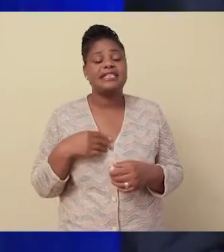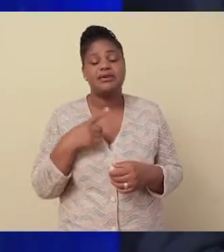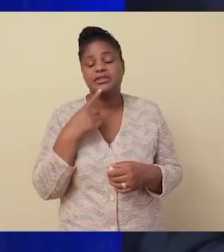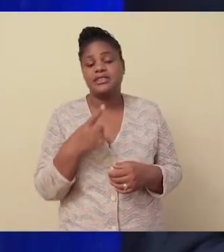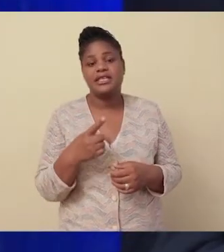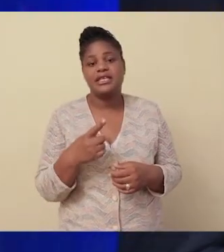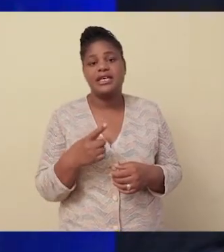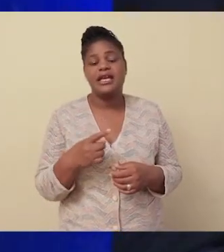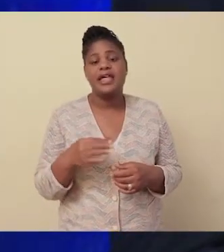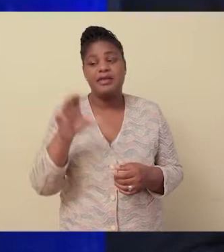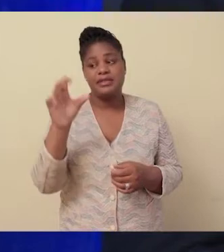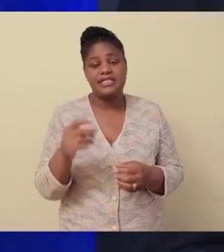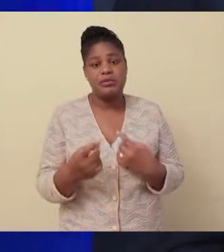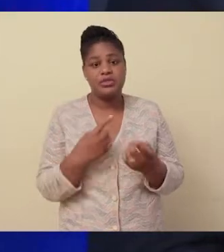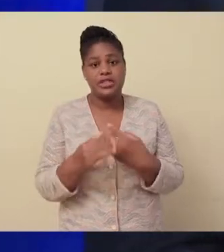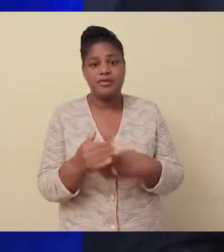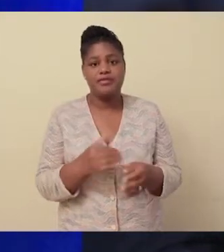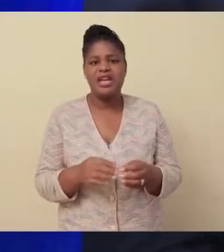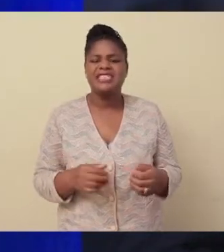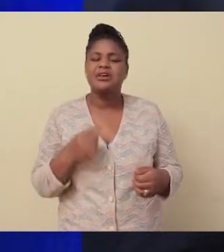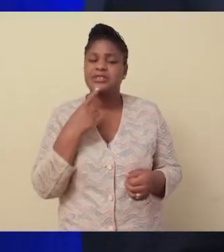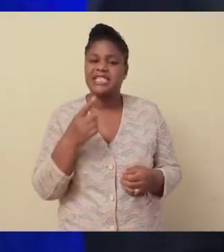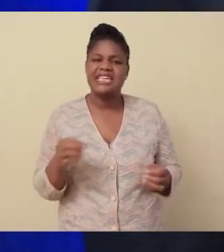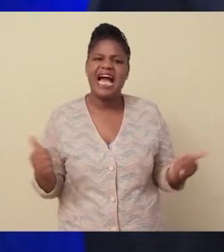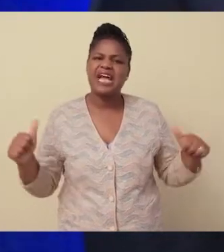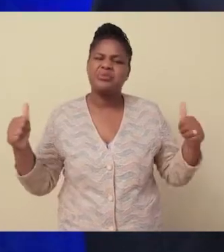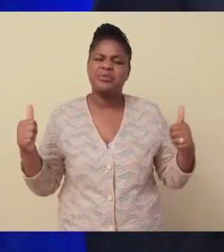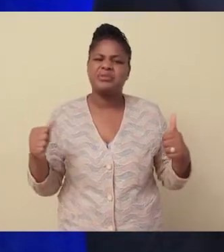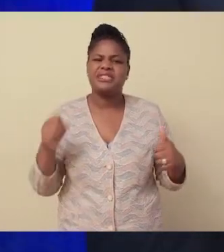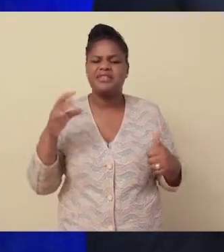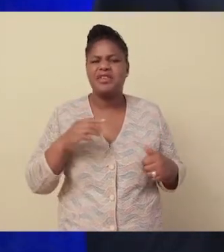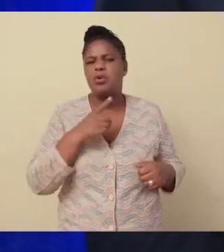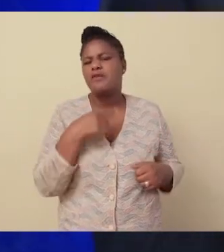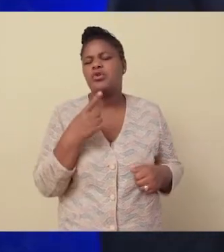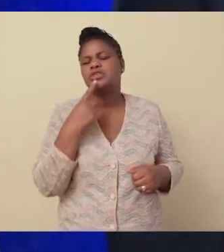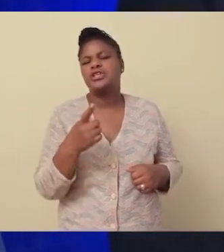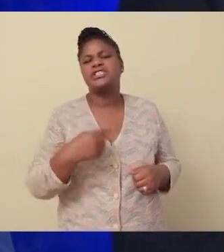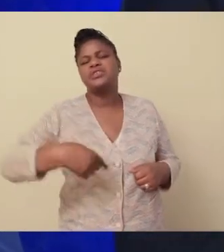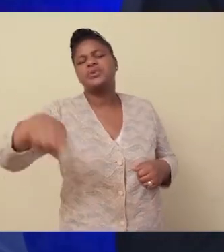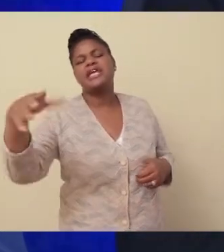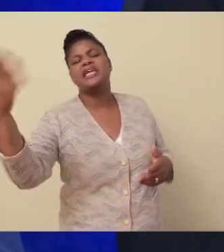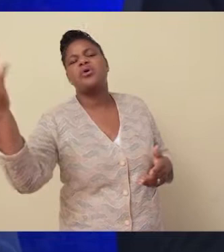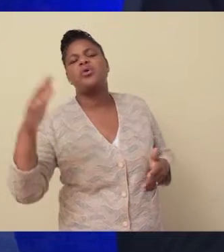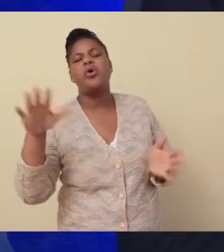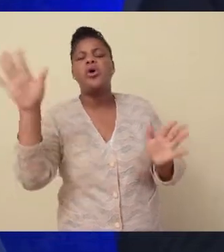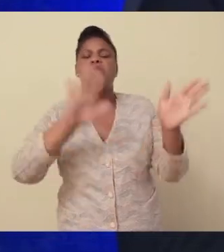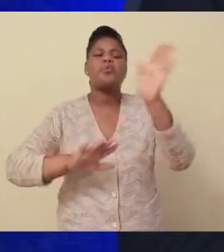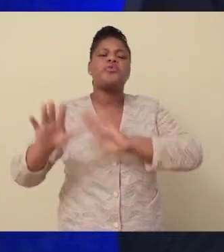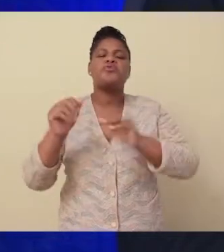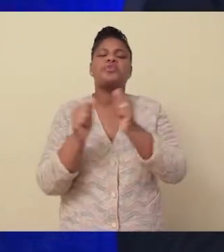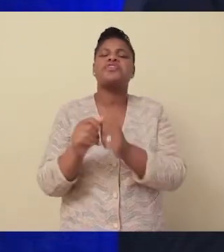nemutaura mbotaura paya paya achitaura kuti hazvina basa kana kuti mukadzi wangu otondiudza kuti ndiri kumboenda kufirimu